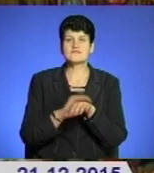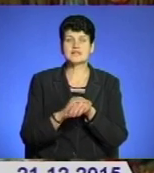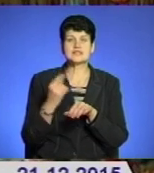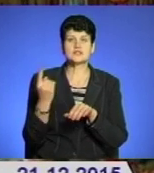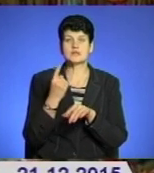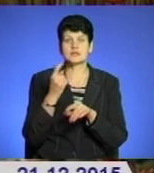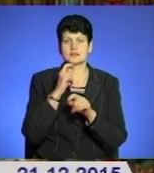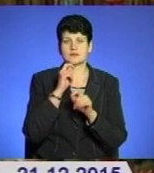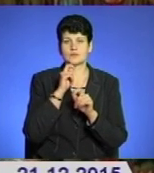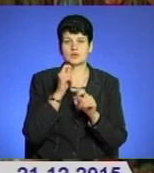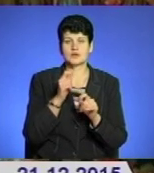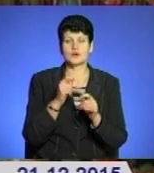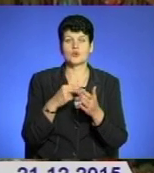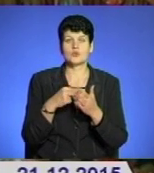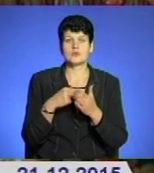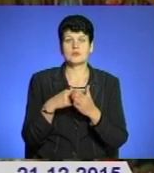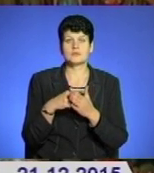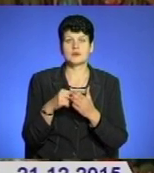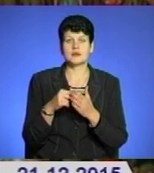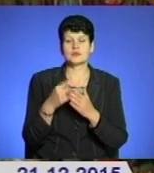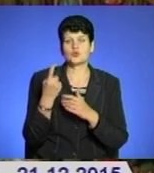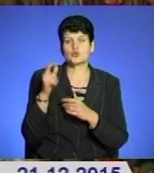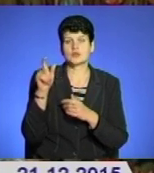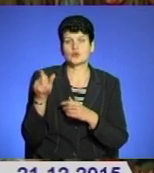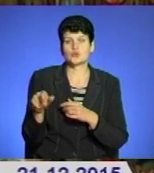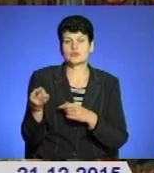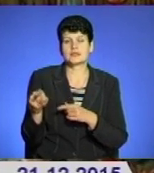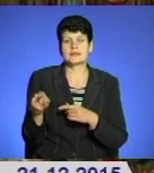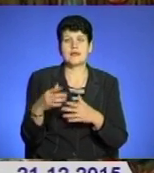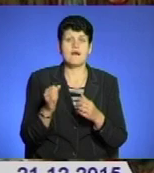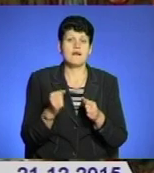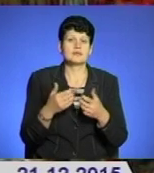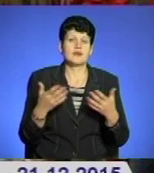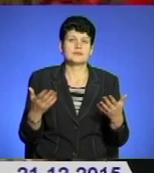подарок купую – це кавмолку для однієї людини. А так,